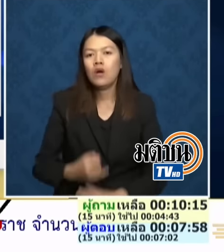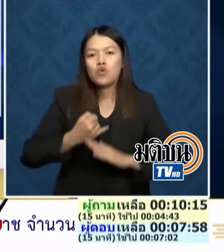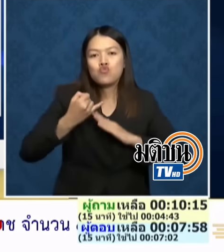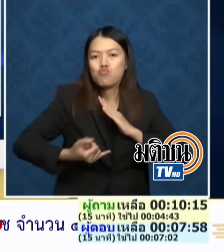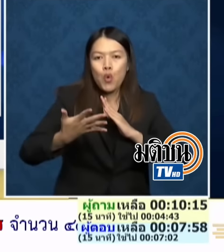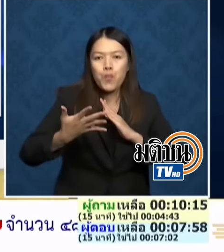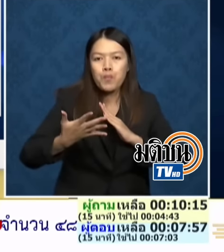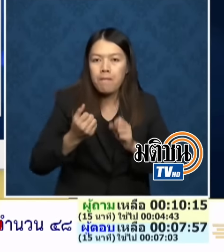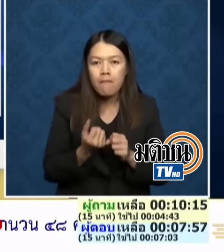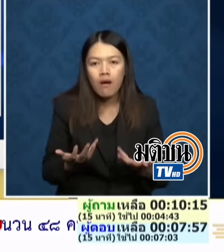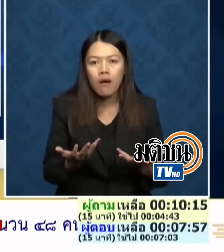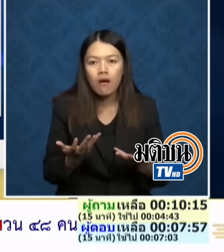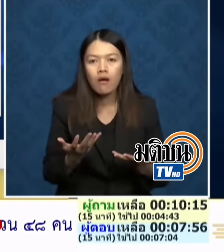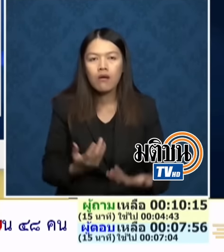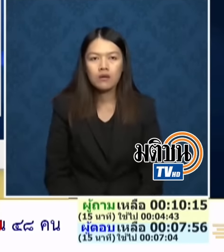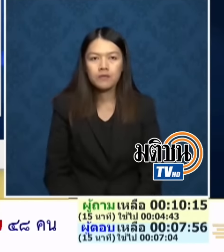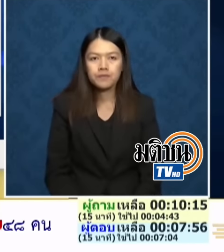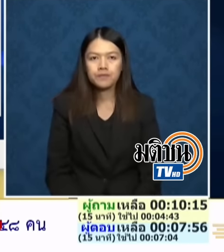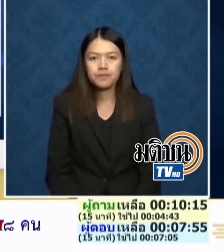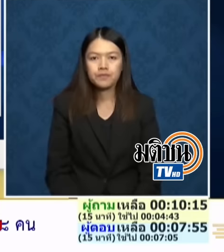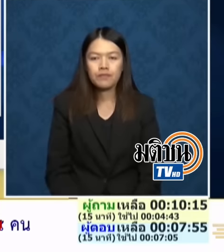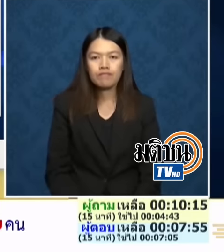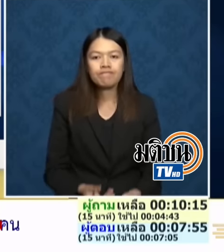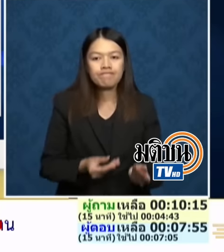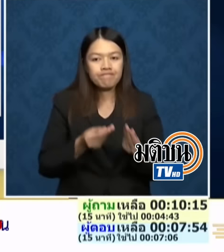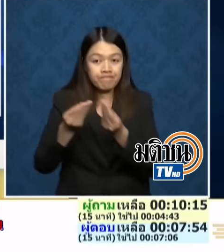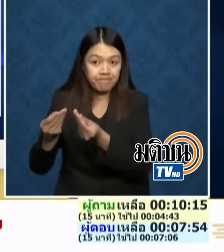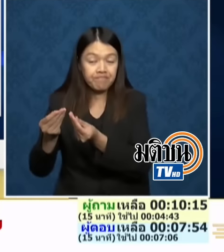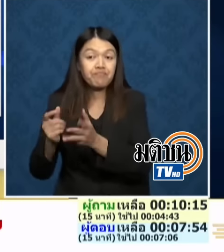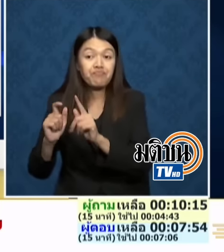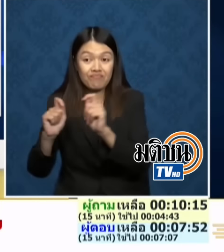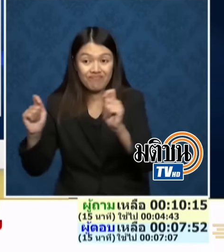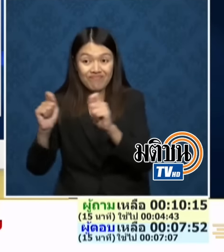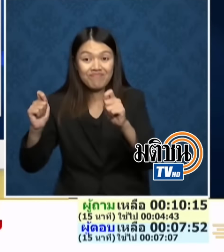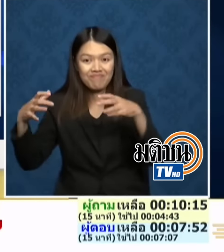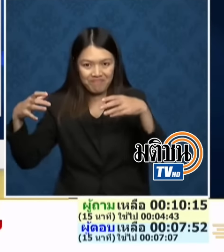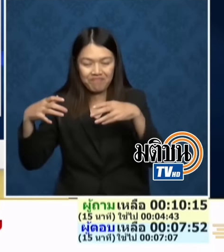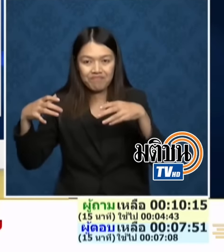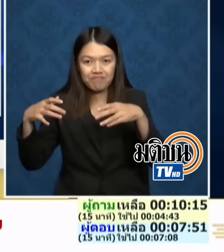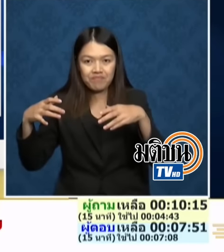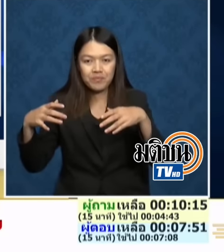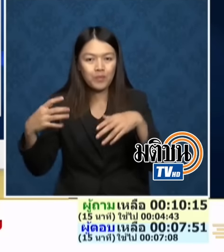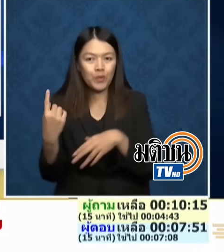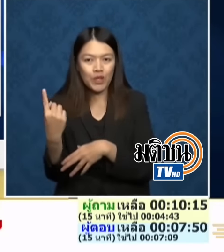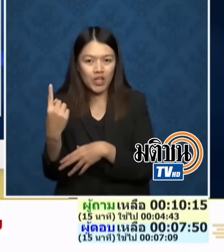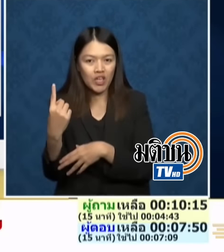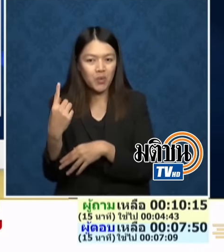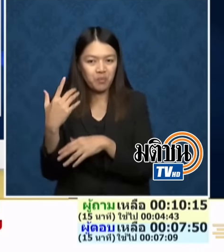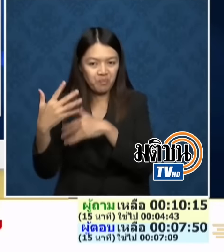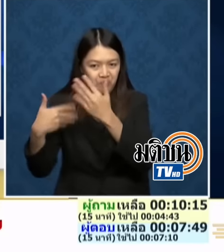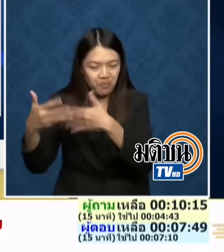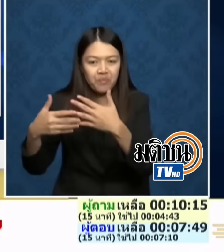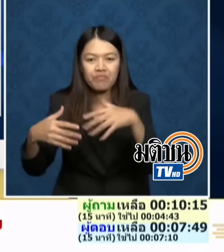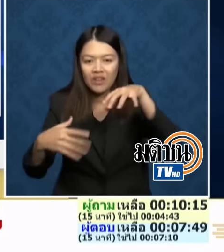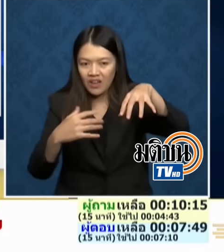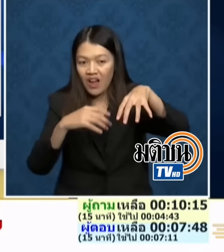งครับ ก็ต้องกลับไป มอภัอนุกรรมการ One Map เดินหนาต่อ รอบเขา